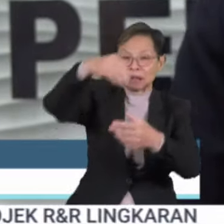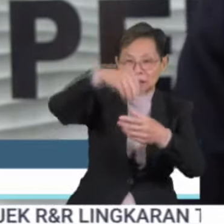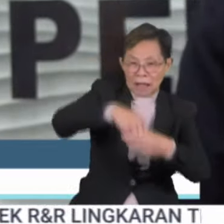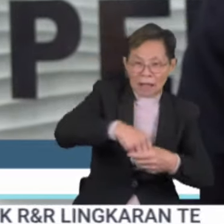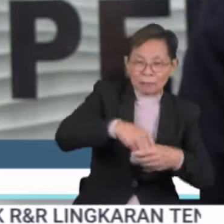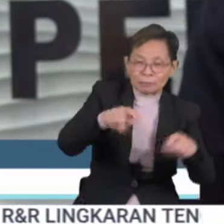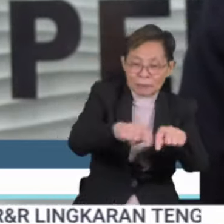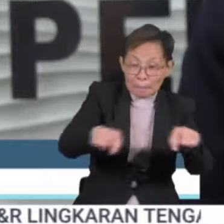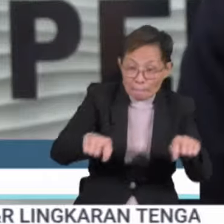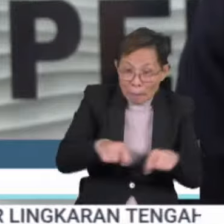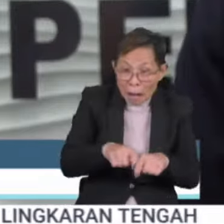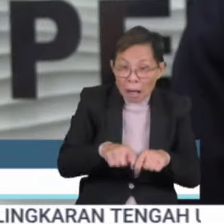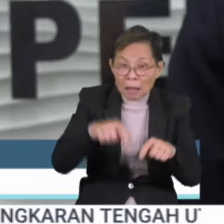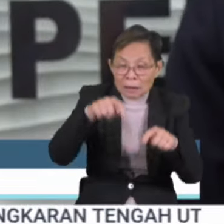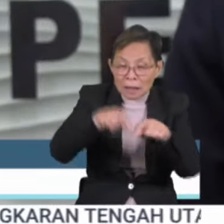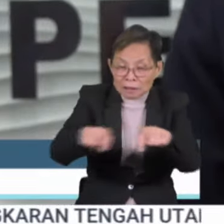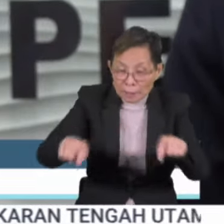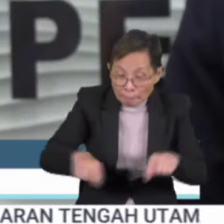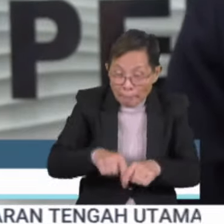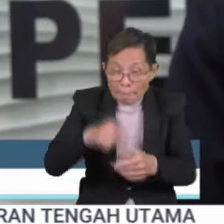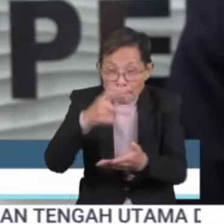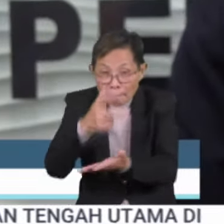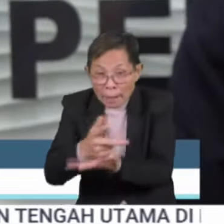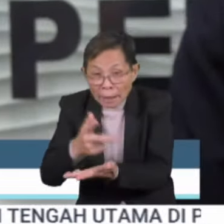dalam kawasan parking